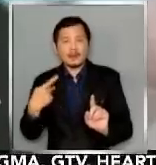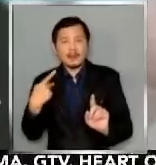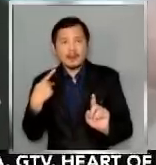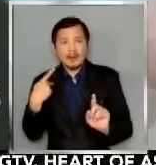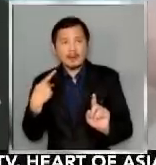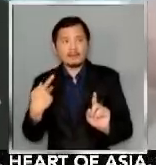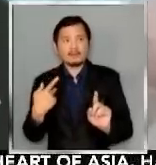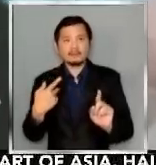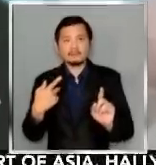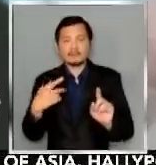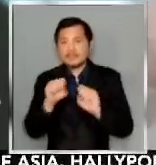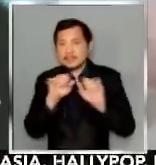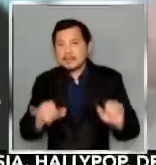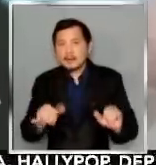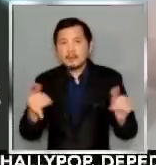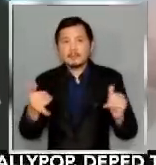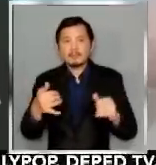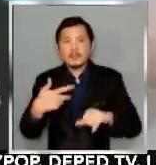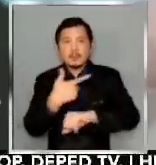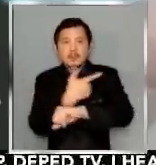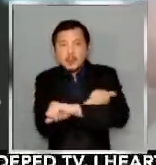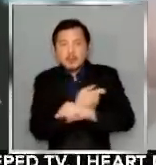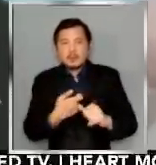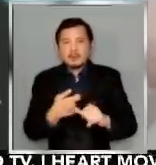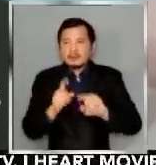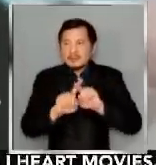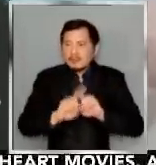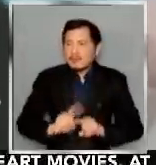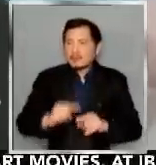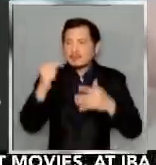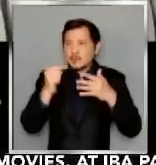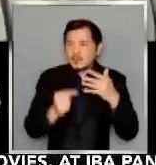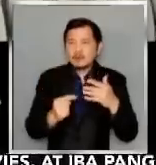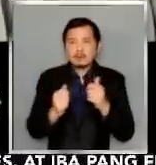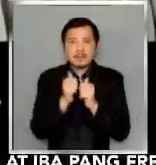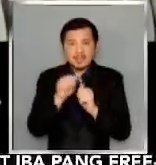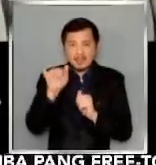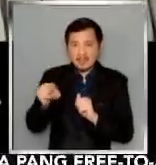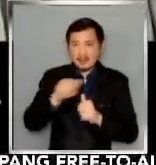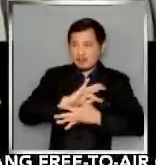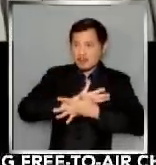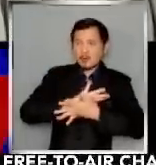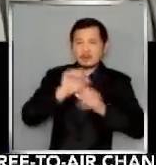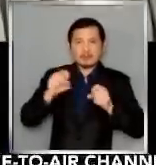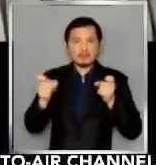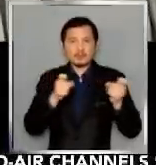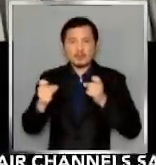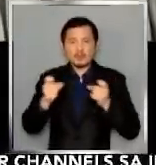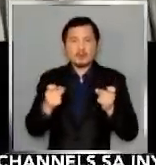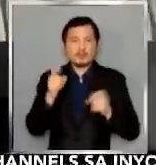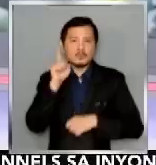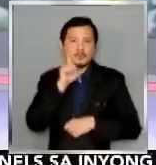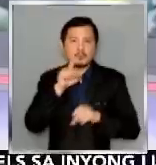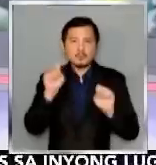an adverse effect on our control with this pandemic. Dano Tingkong, Nakatutok, 24